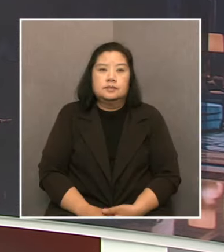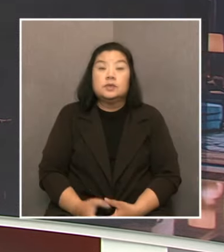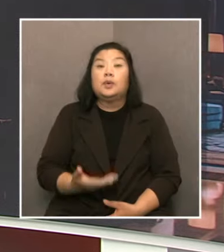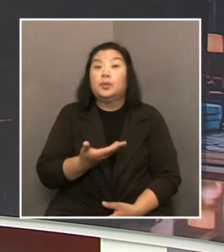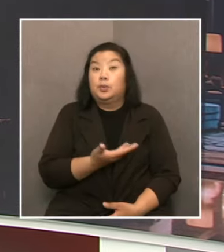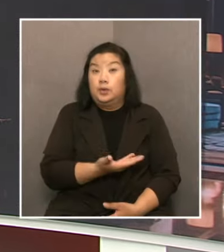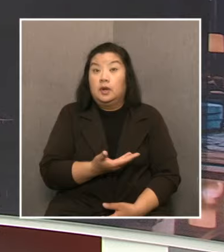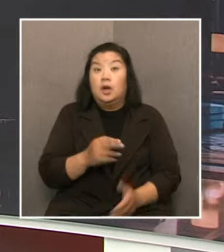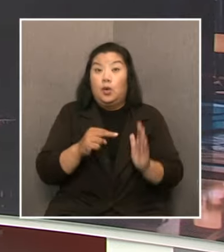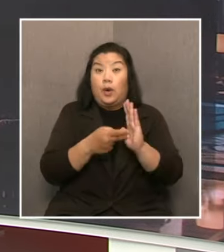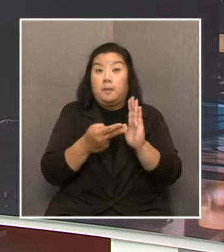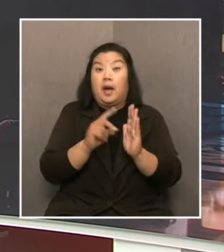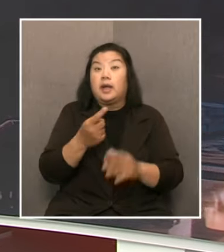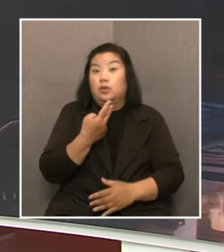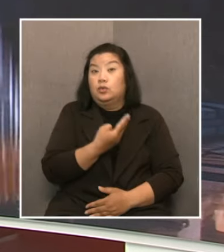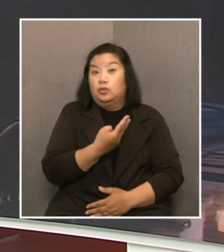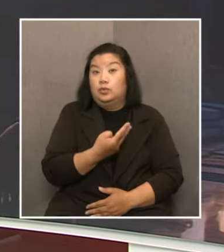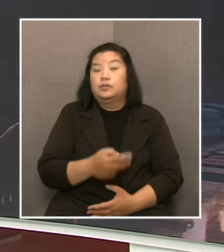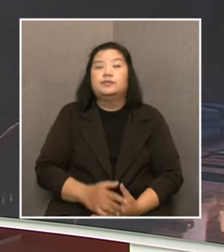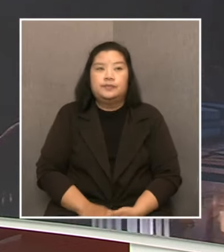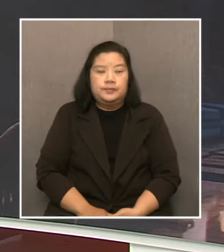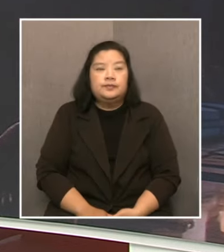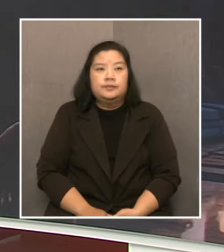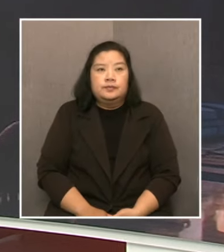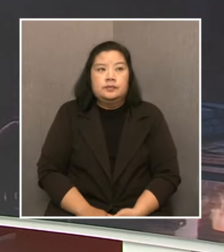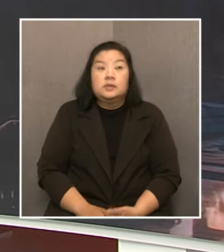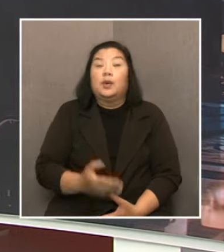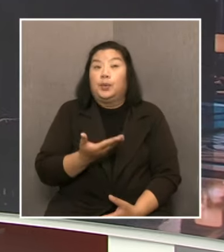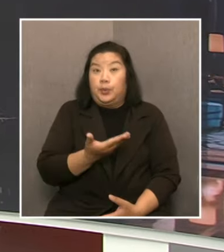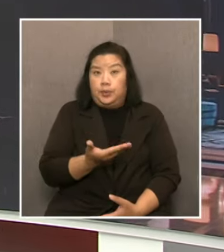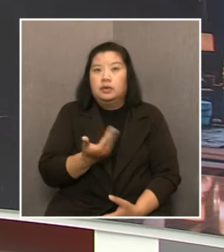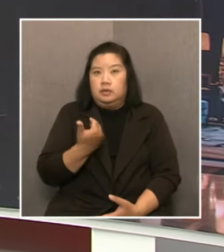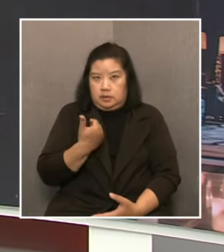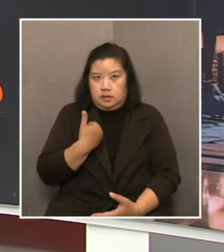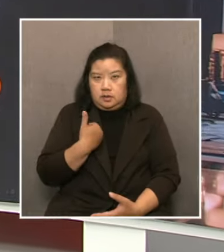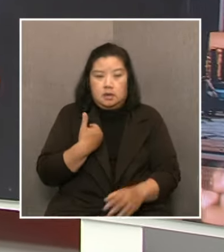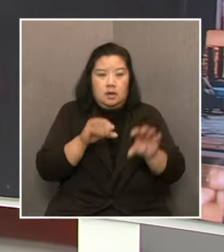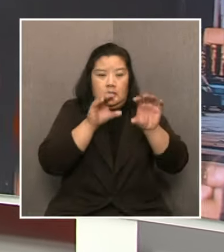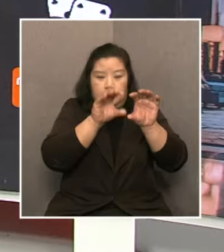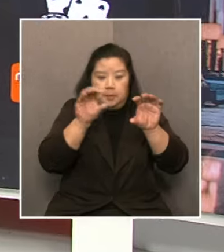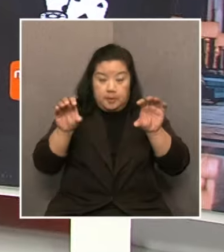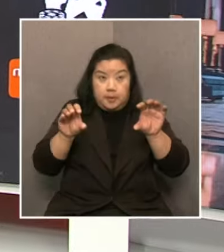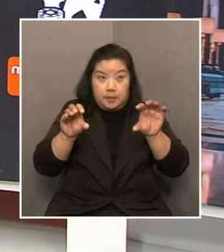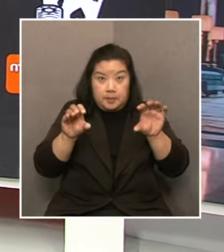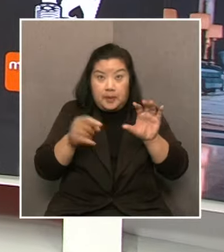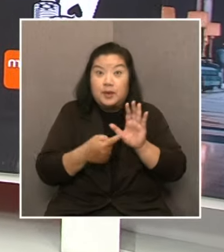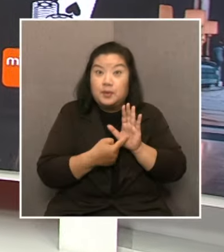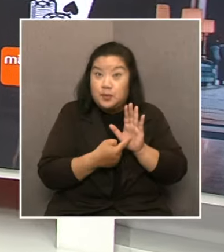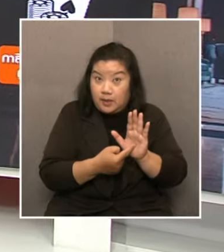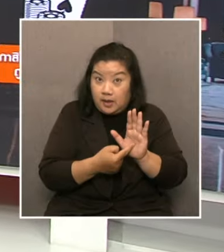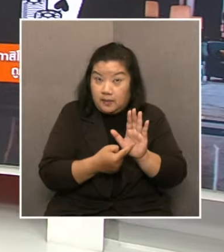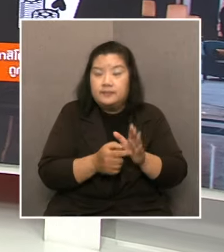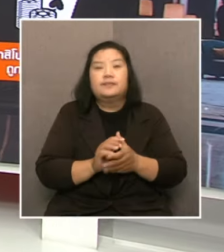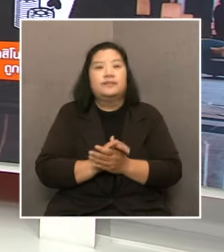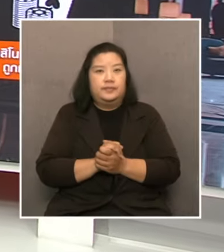ส่วนไหนบ้างนั่นเองนะครับเราขึ้นให้เห็นชัดๆเลยนะครับว่าสถานบันเทิงครบวงจรนั้นก็จะหมารวมไปถึงเรื่องต่างๆดังต่อไปนี้ครับไม่ว่าจะ